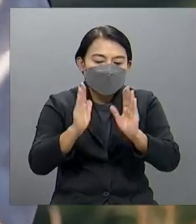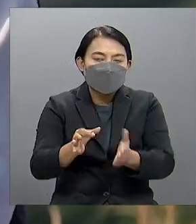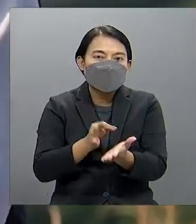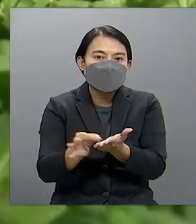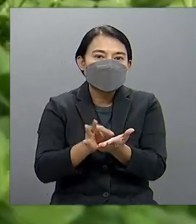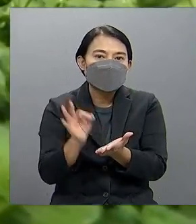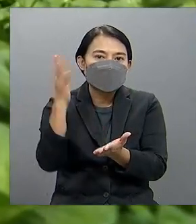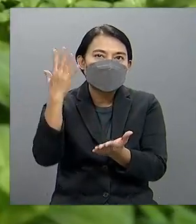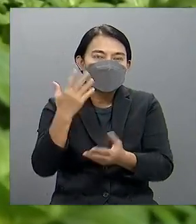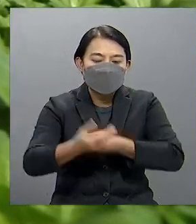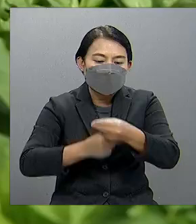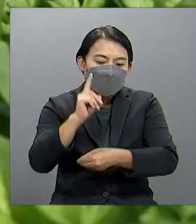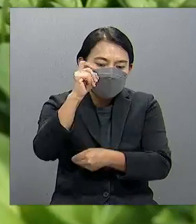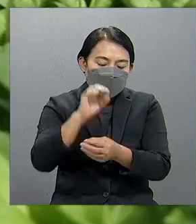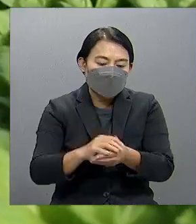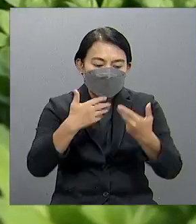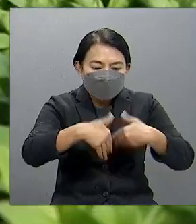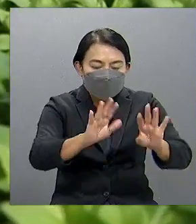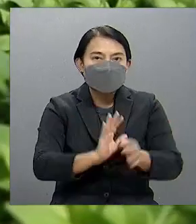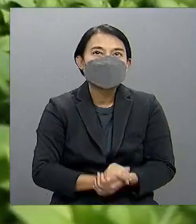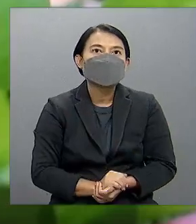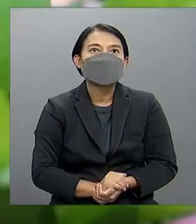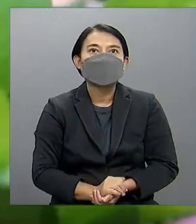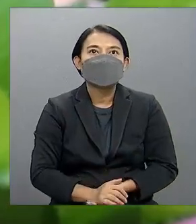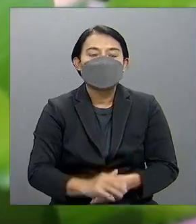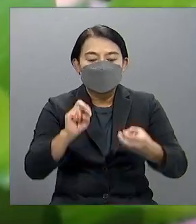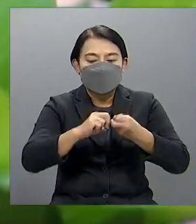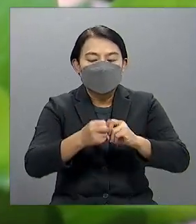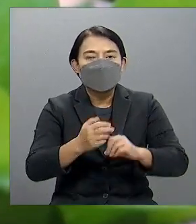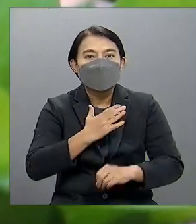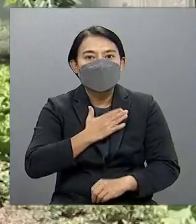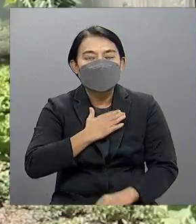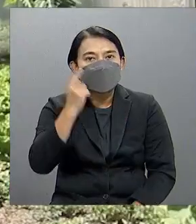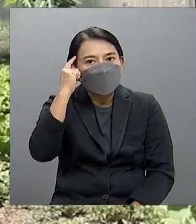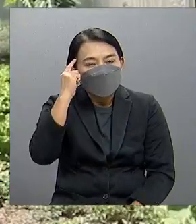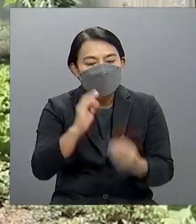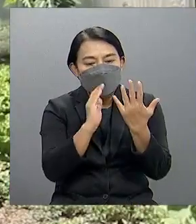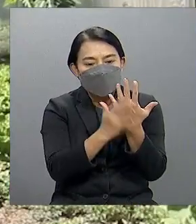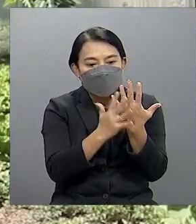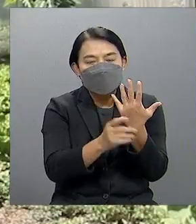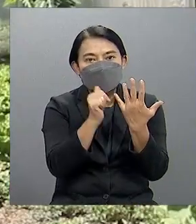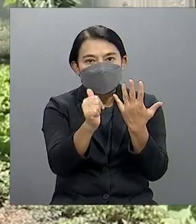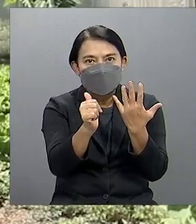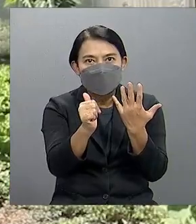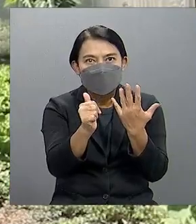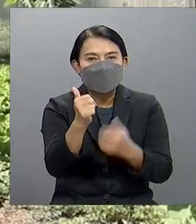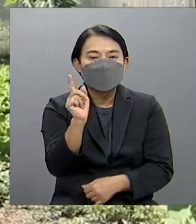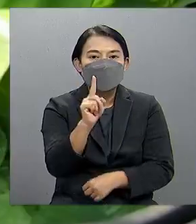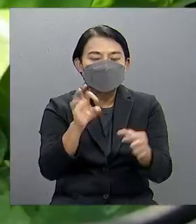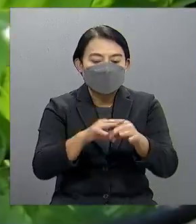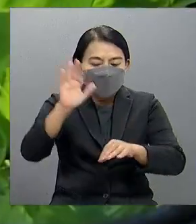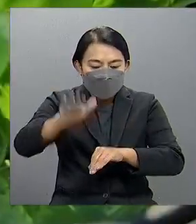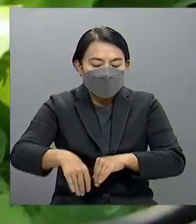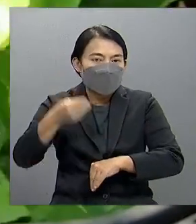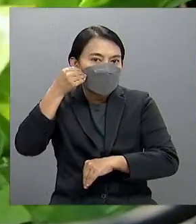trovัไดdedุ hoเรารับทำปัหาในÄ -,พักทดีฉันหาไมเจอ แต่เรากลมาบ้านคนที่ปลูกแถ